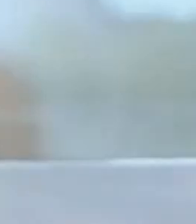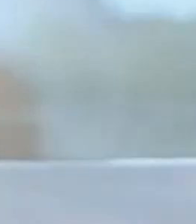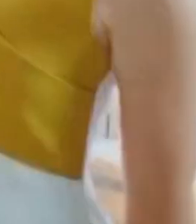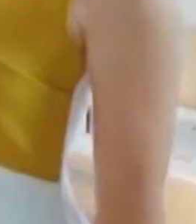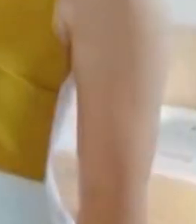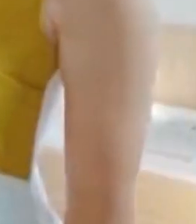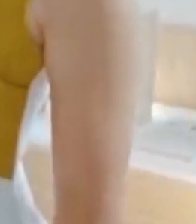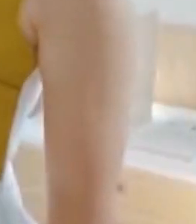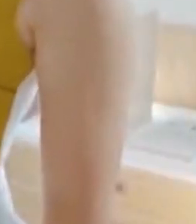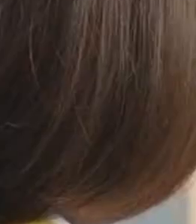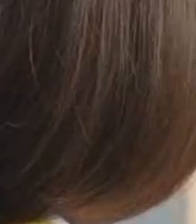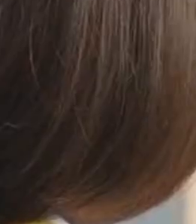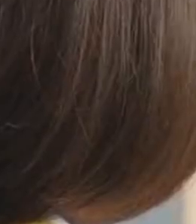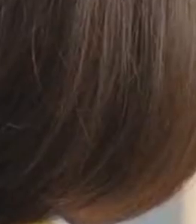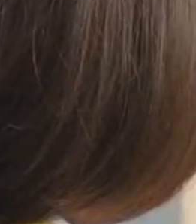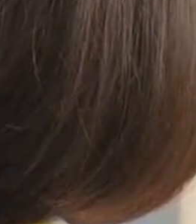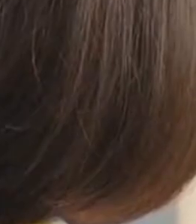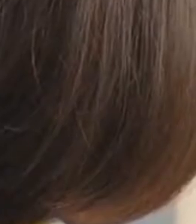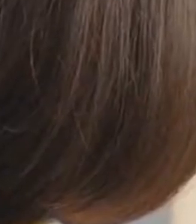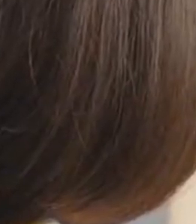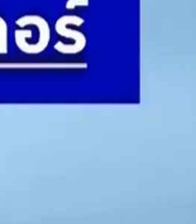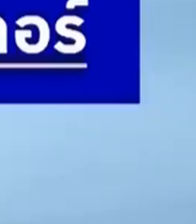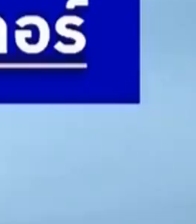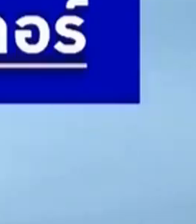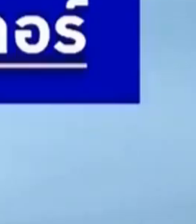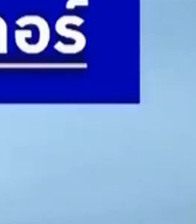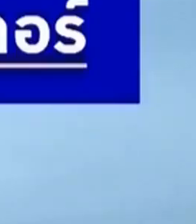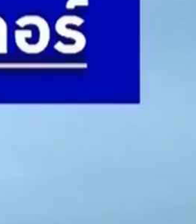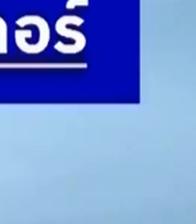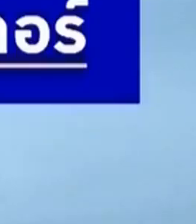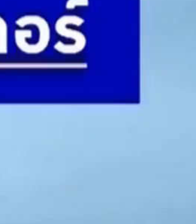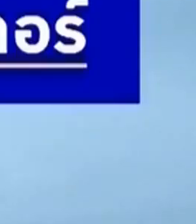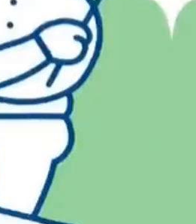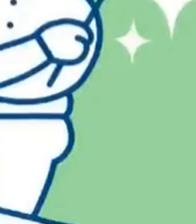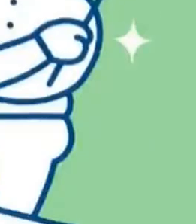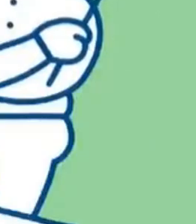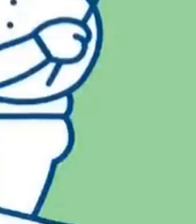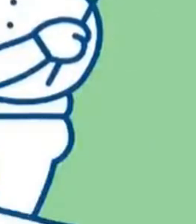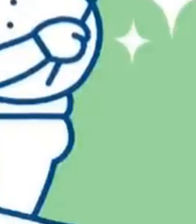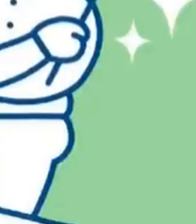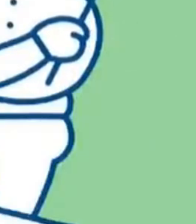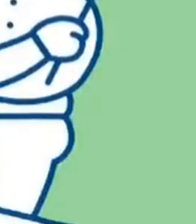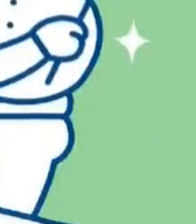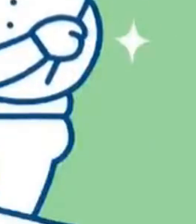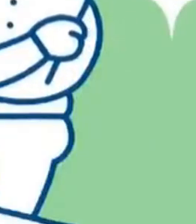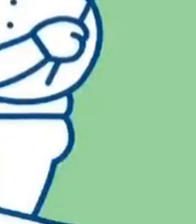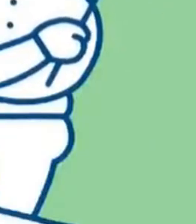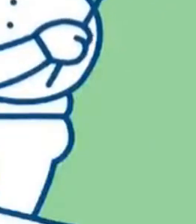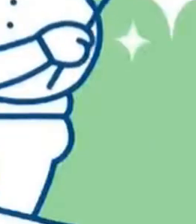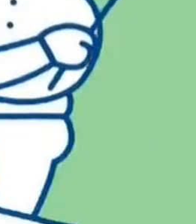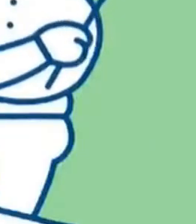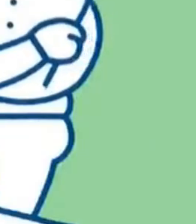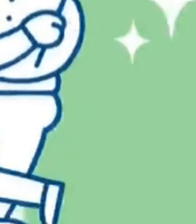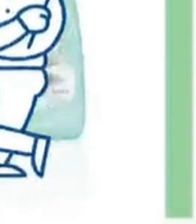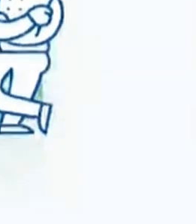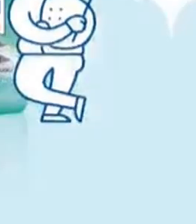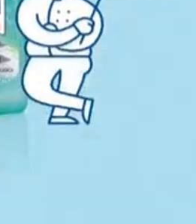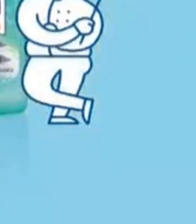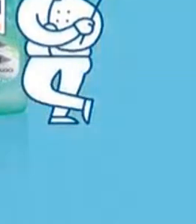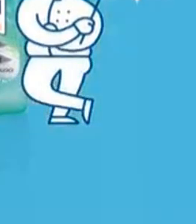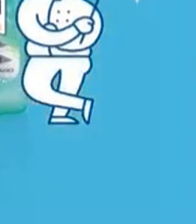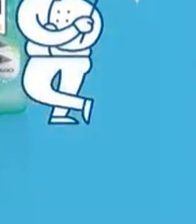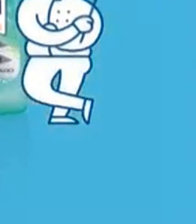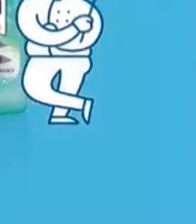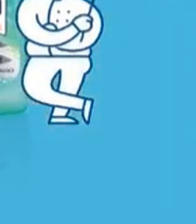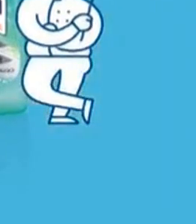โดยยันฮีวิตามินวอเตอร์ถูกคิดค้นขึ้นโดยโรงพยาบาลยันฮียันฮีวิตามินวอเตอร์มาจิกคลีนคลีนง่ายคลีนได้ทุกค